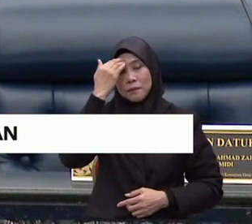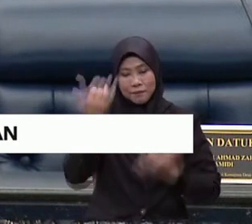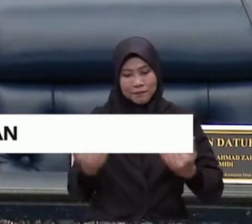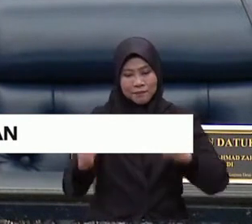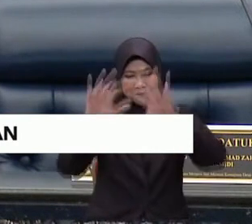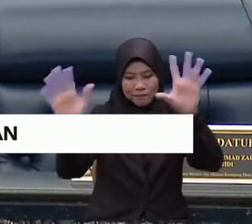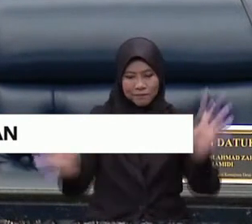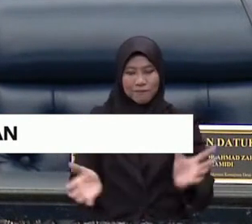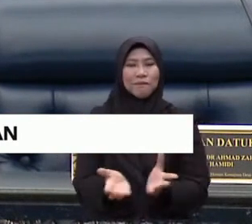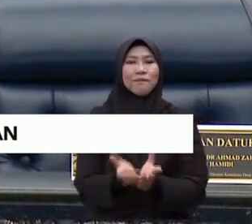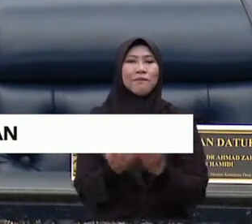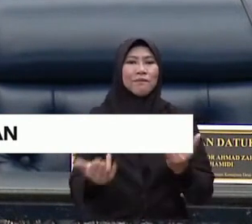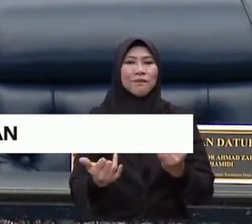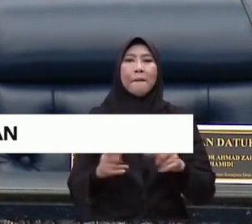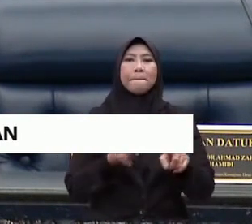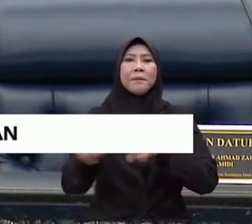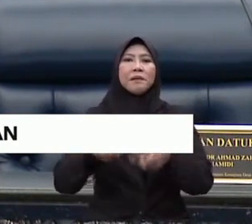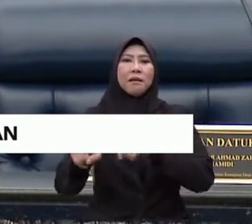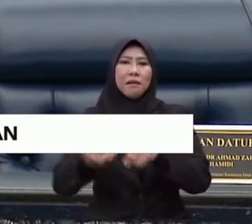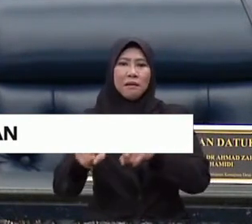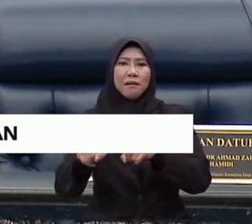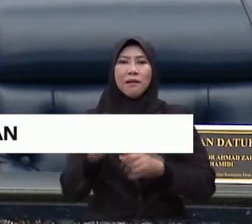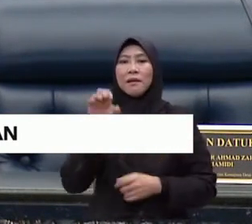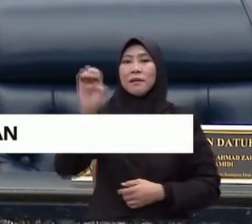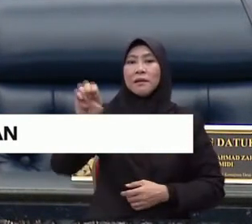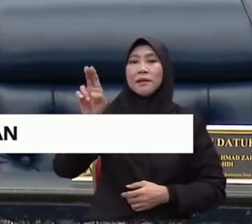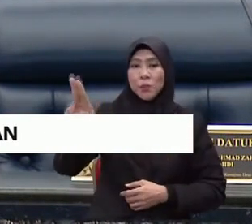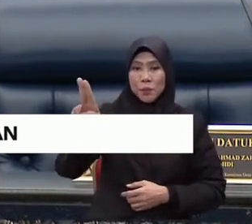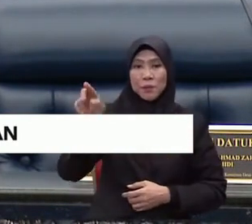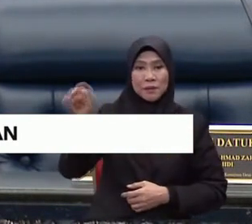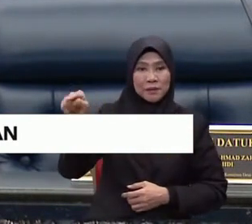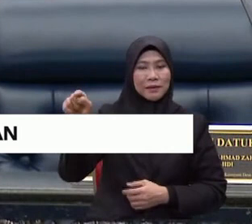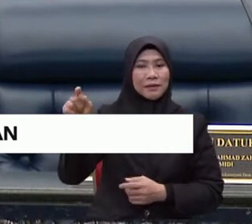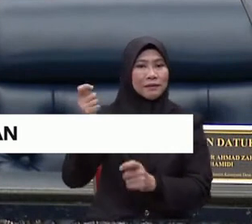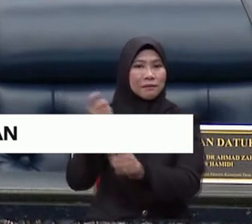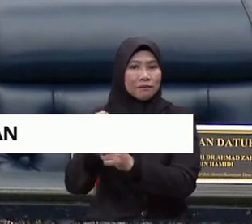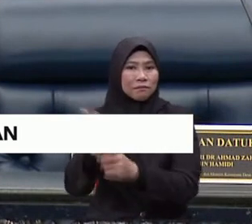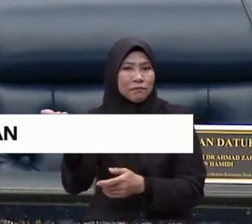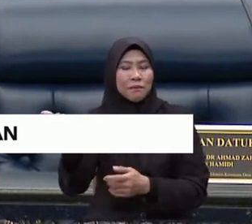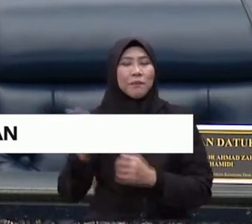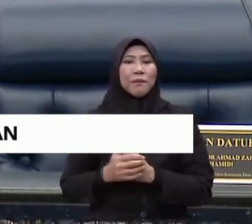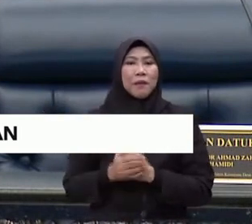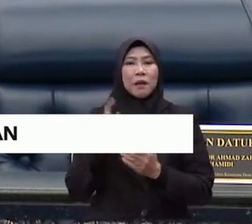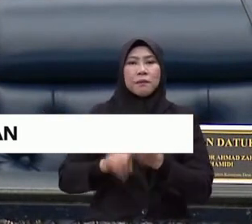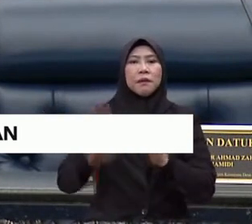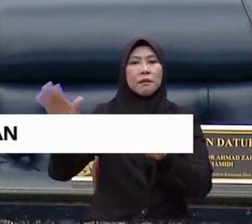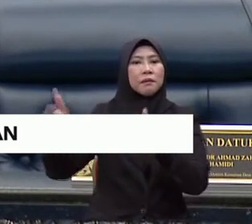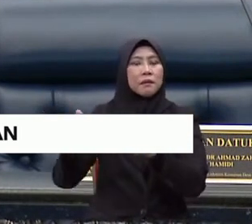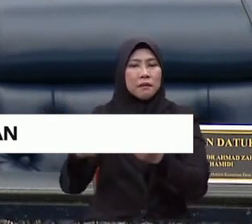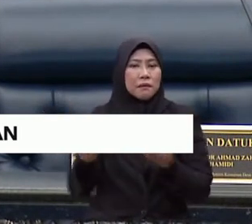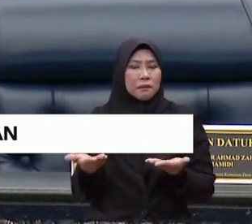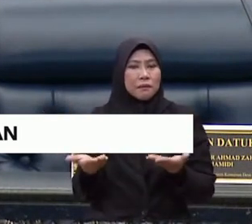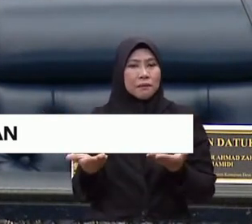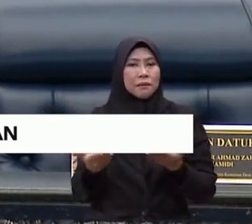dunia sekarang ini ialah persaingan mereka meletakkan seolah-olah apa yang diperkenalkan ini